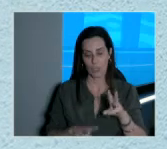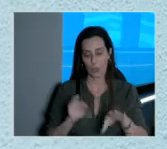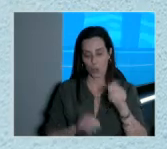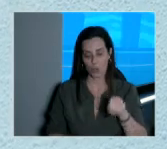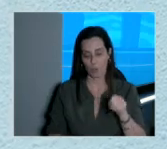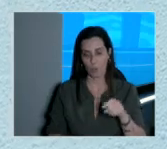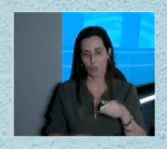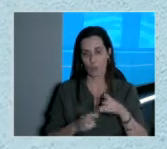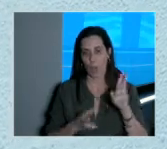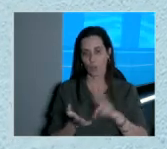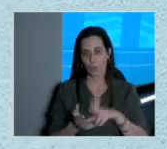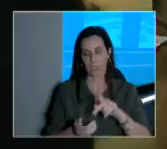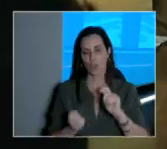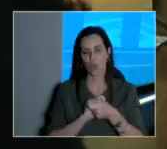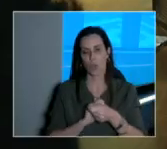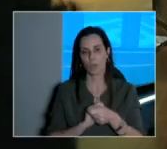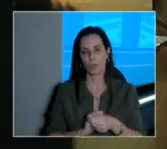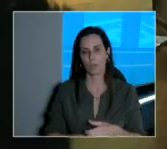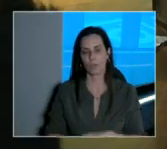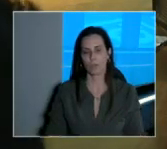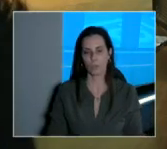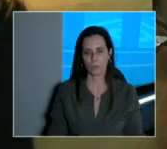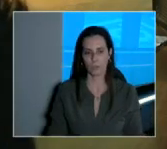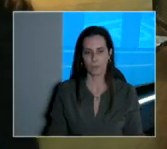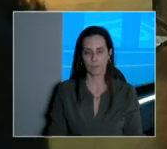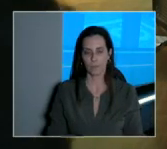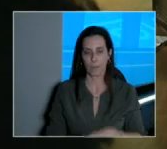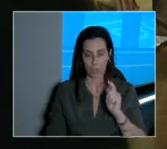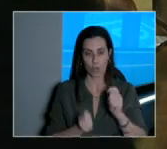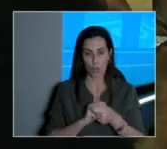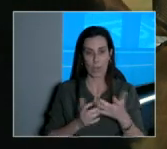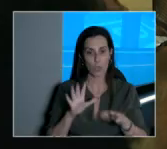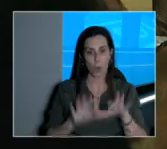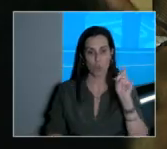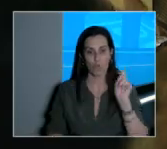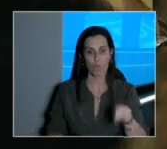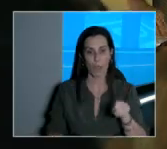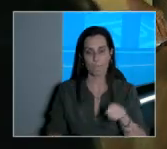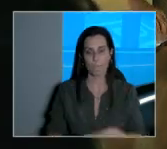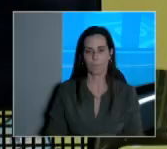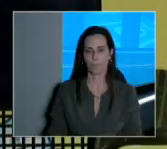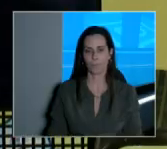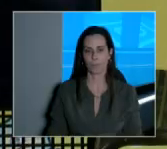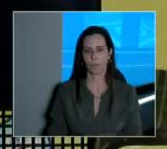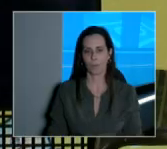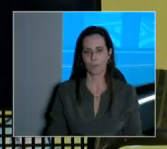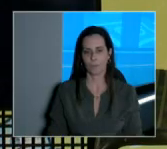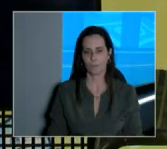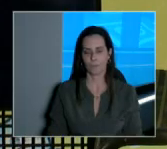היום היא שיטה נכונה או שיש לשנותה? חבר הכנסת רם בן ברק, האם צריך לשנות את שיטת בחירת השופטים? אני